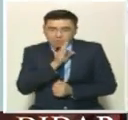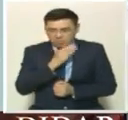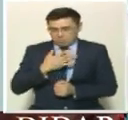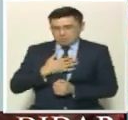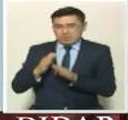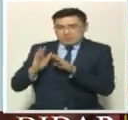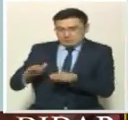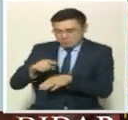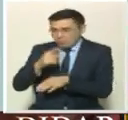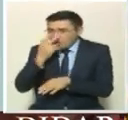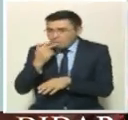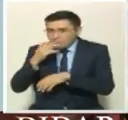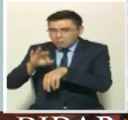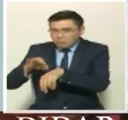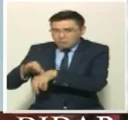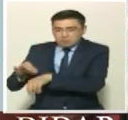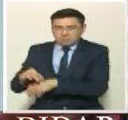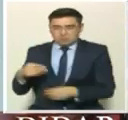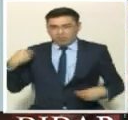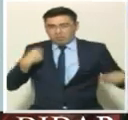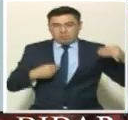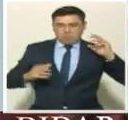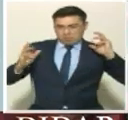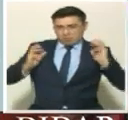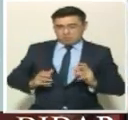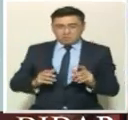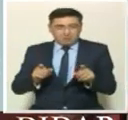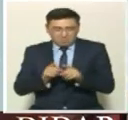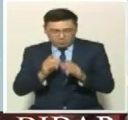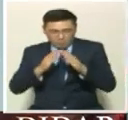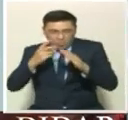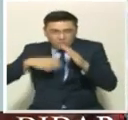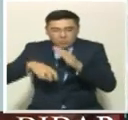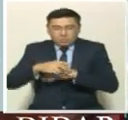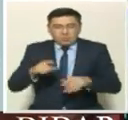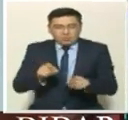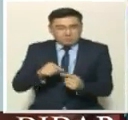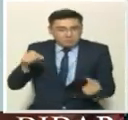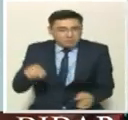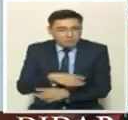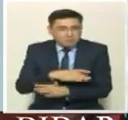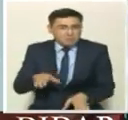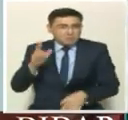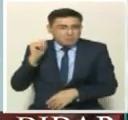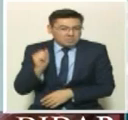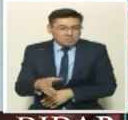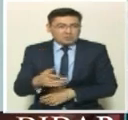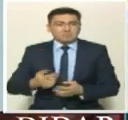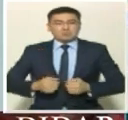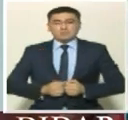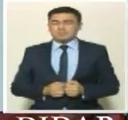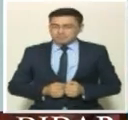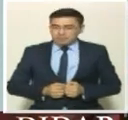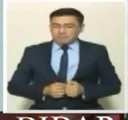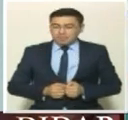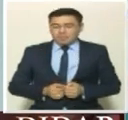бала қысқы қиыммен жүреді үйдің ішінде. Біз үлкен адам айту қимылдап, лай-лай жүргесім, мен көлікпен тұрмын,